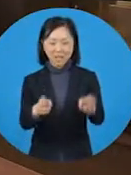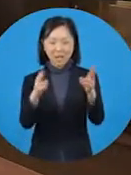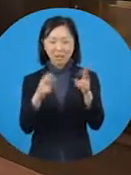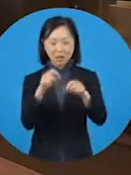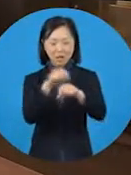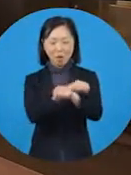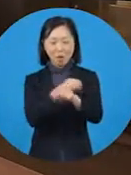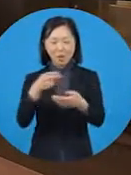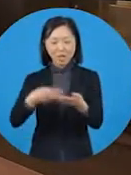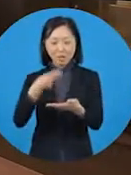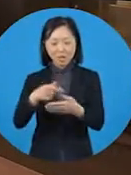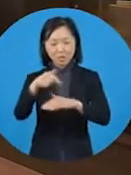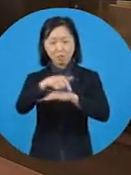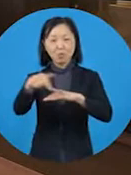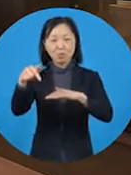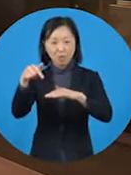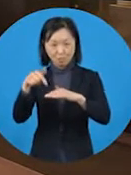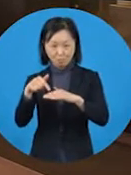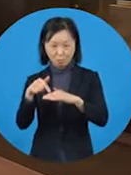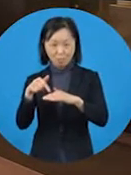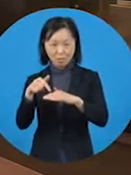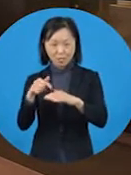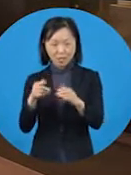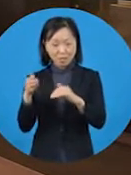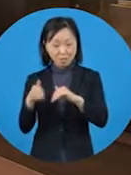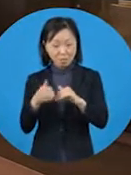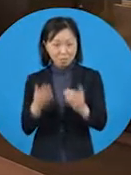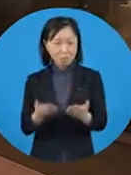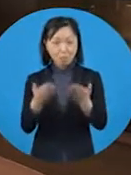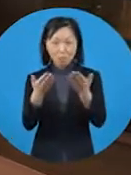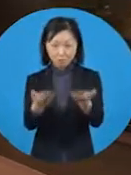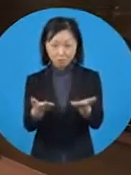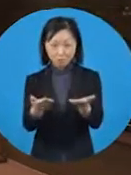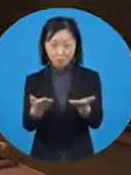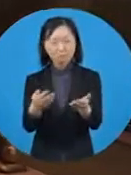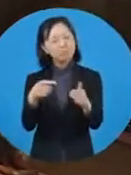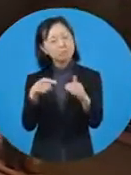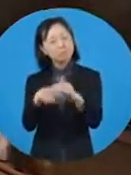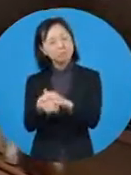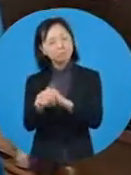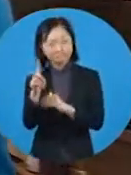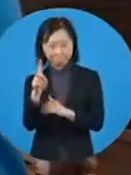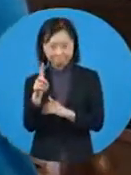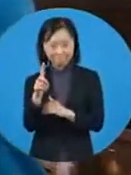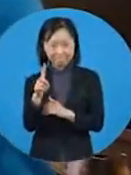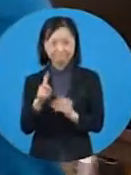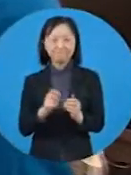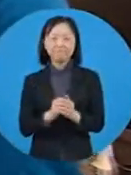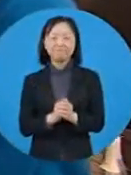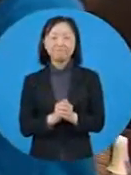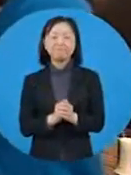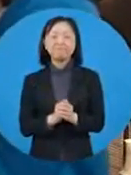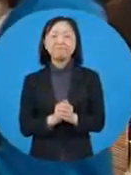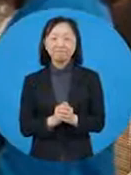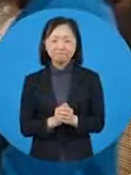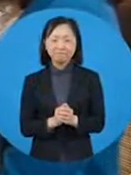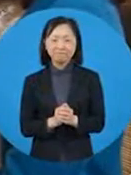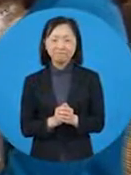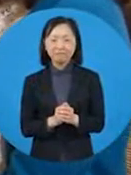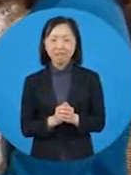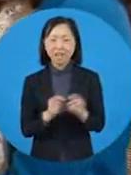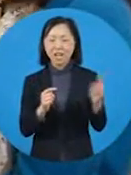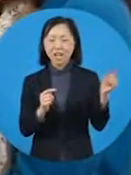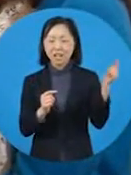板橋織めしプロジェクトに参加されるということなんですが、はい、どうして参加を決められたんですか？ はい、このお話